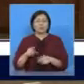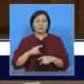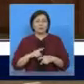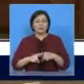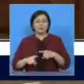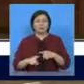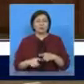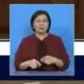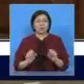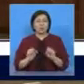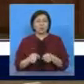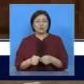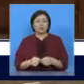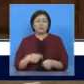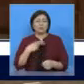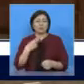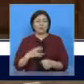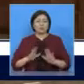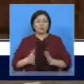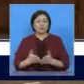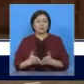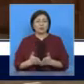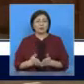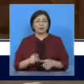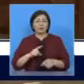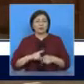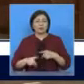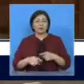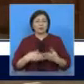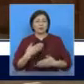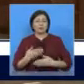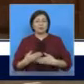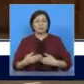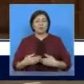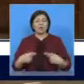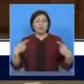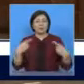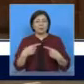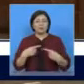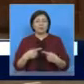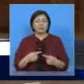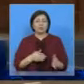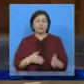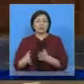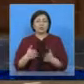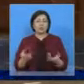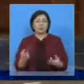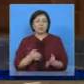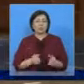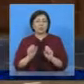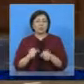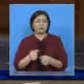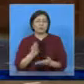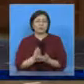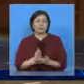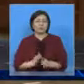скоростью, чтобы можно было среагировать в случае внезапного выхода пешехода на проезжую часть дороги, так как на дорогах могут